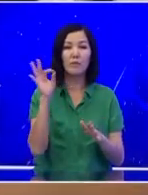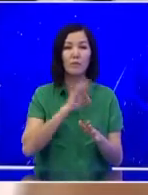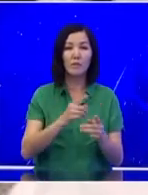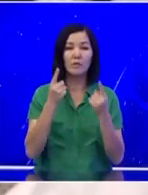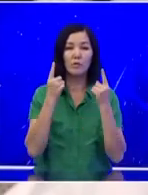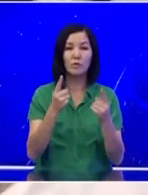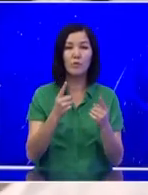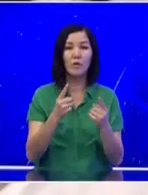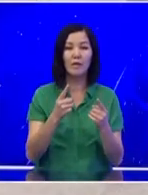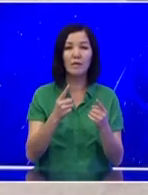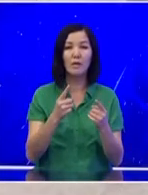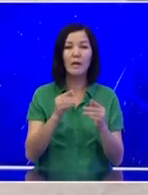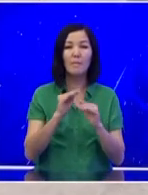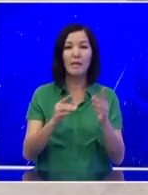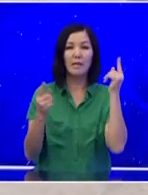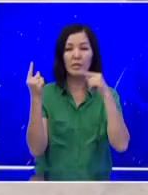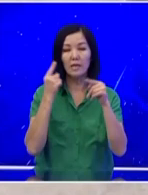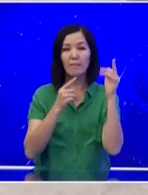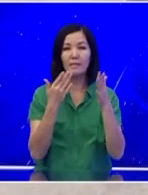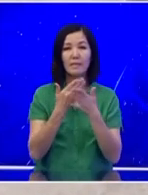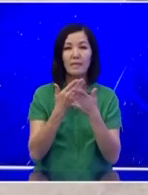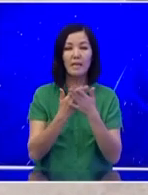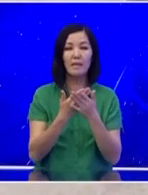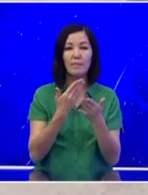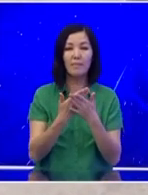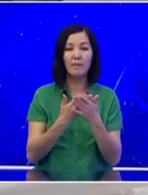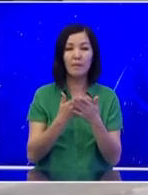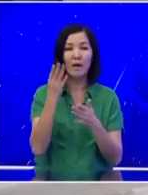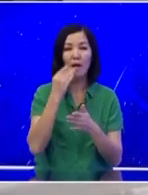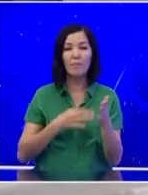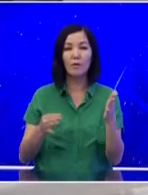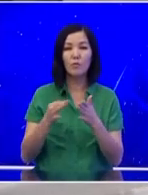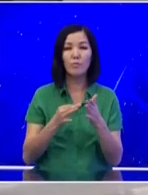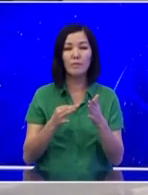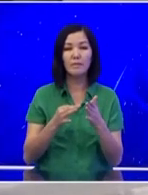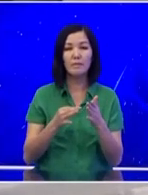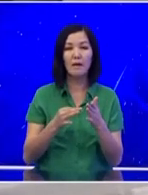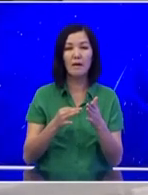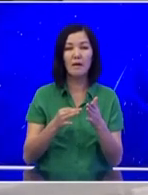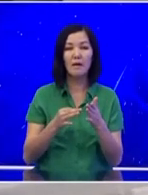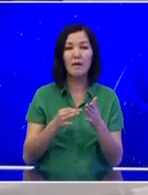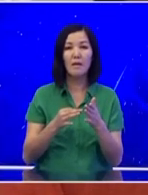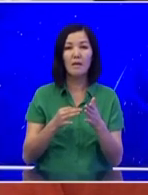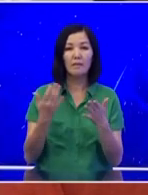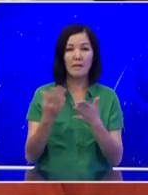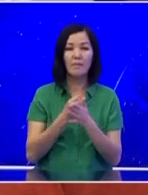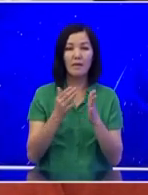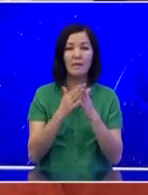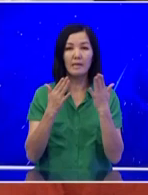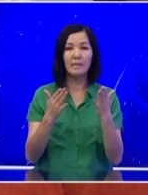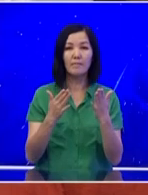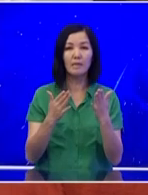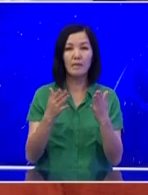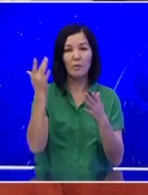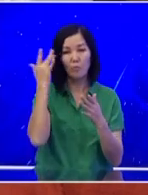теңіз. Бұған ақынның балалар шығармасы дәлел. Осы ретте өңіріміздегі Илияс танушылар болашақта табылған әдебиеттерін пайдаланып,